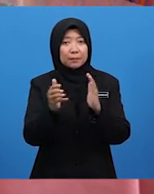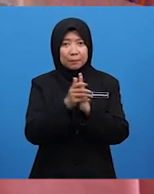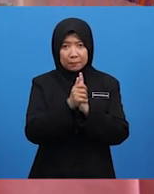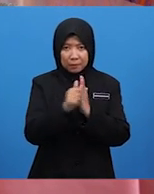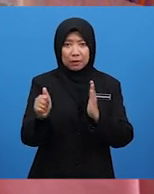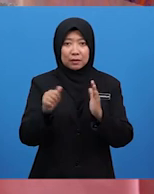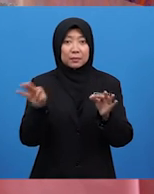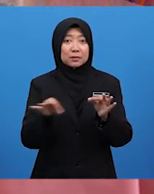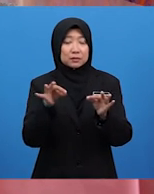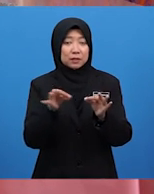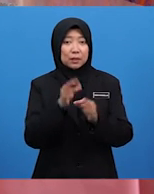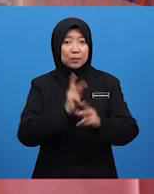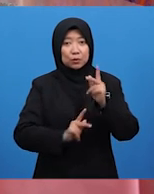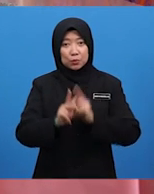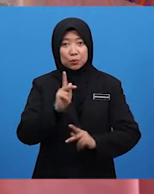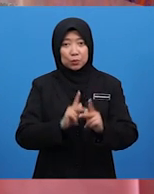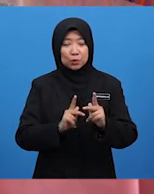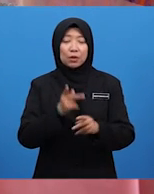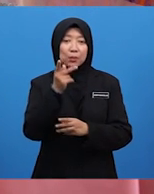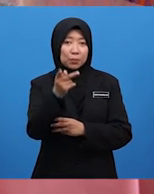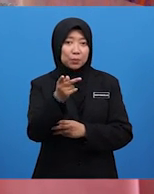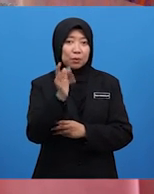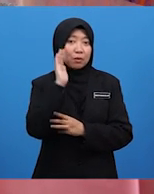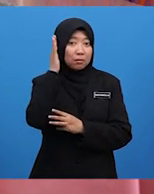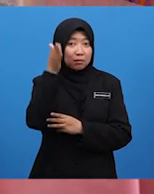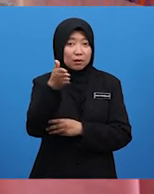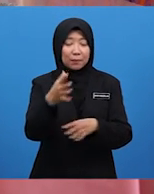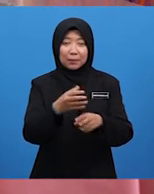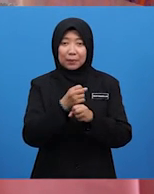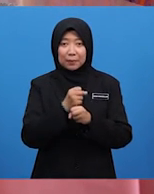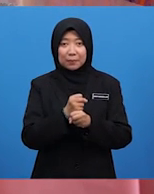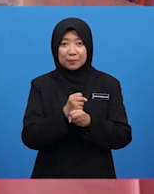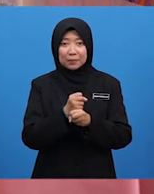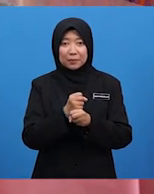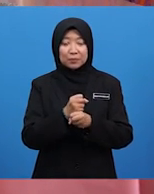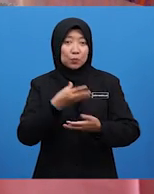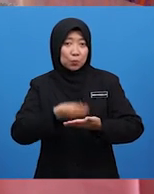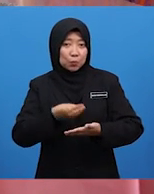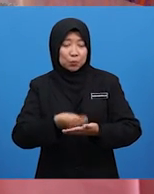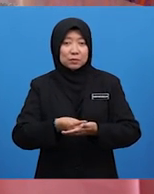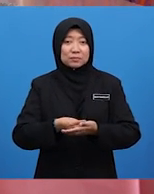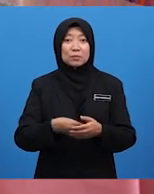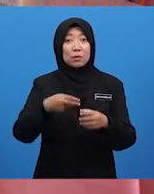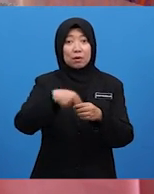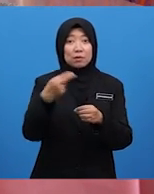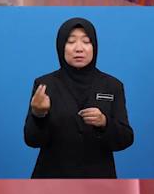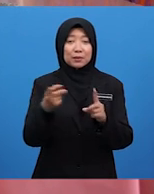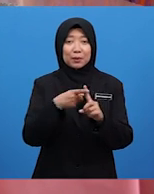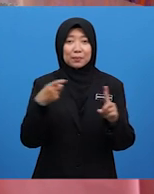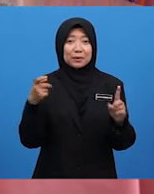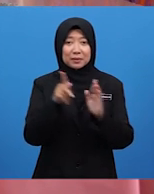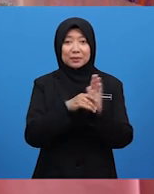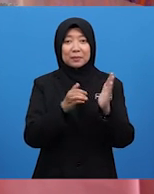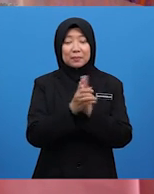kemahiran menjahit baju kurung, kamu akan mendapat ulangan atau hasil daripada